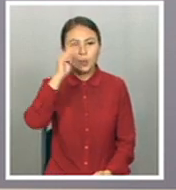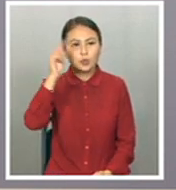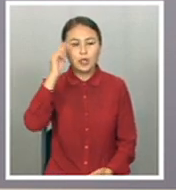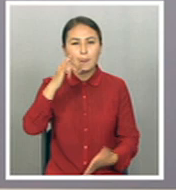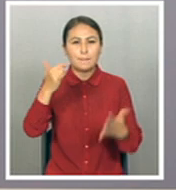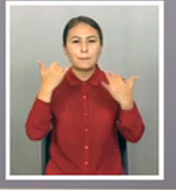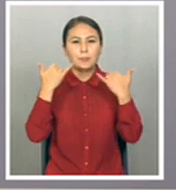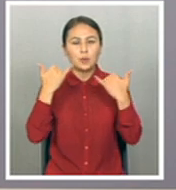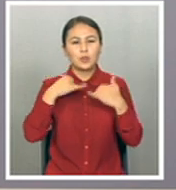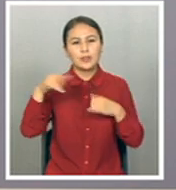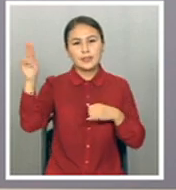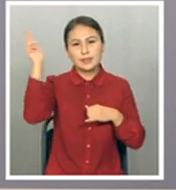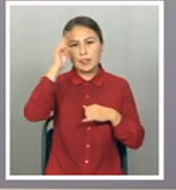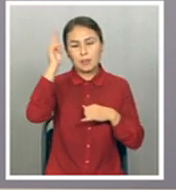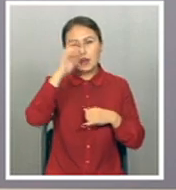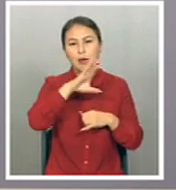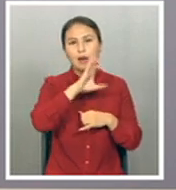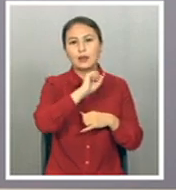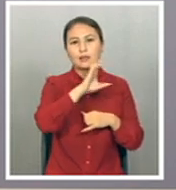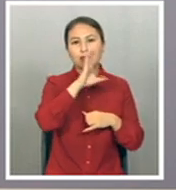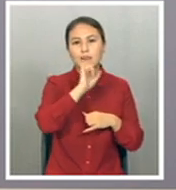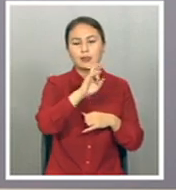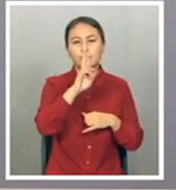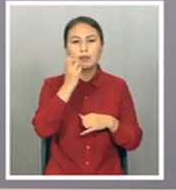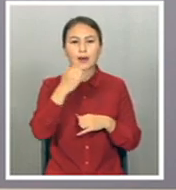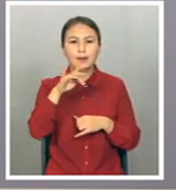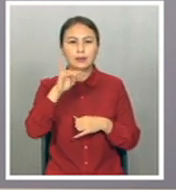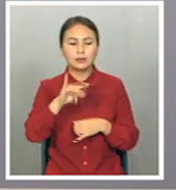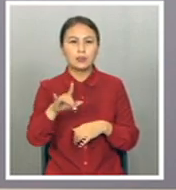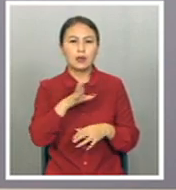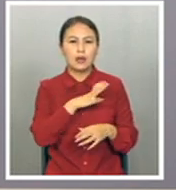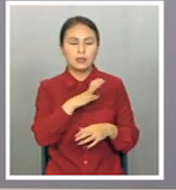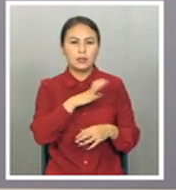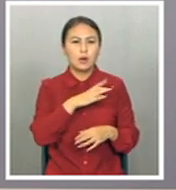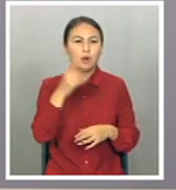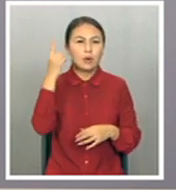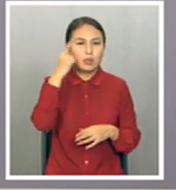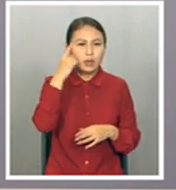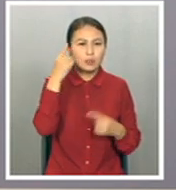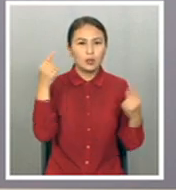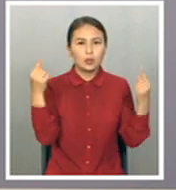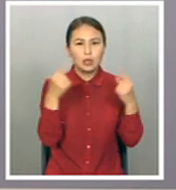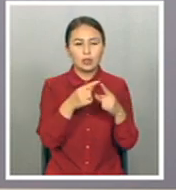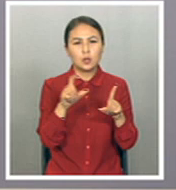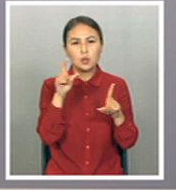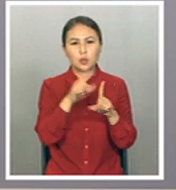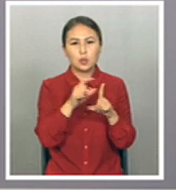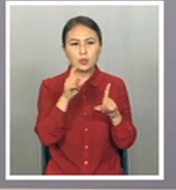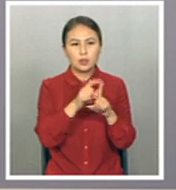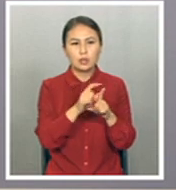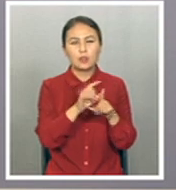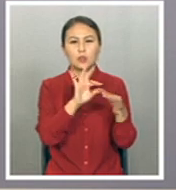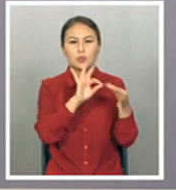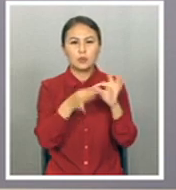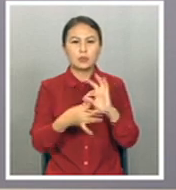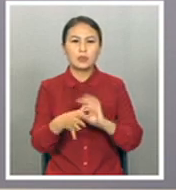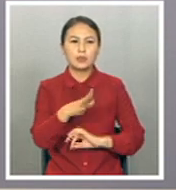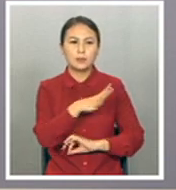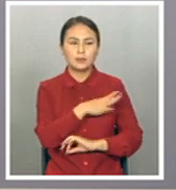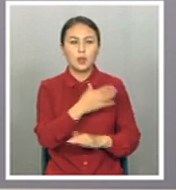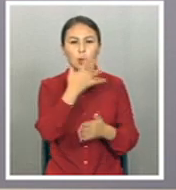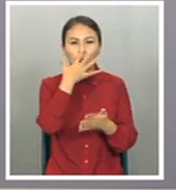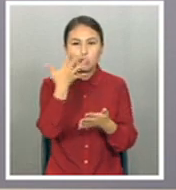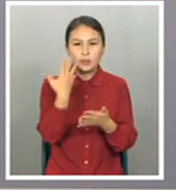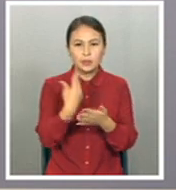бүгінгі сабақта асан қайғының асыл ойларымен, нақыл сөздерімен сусындадық.